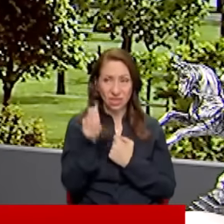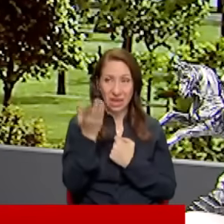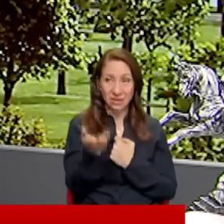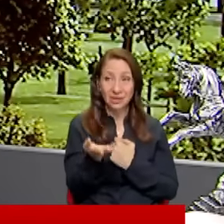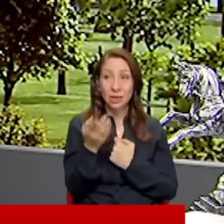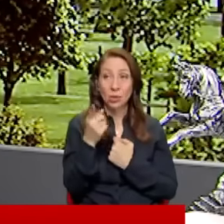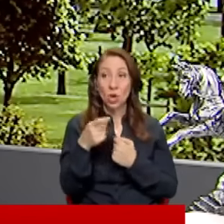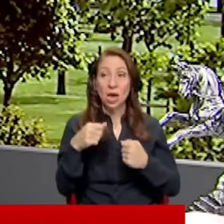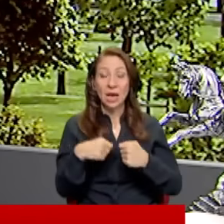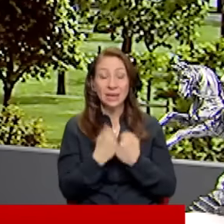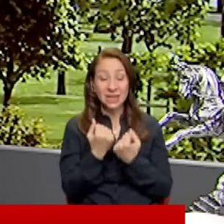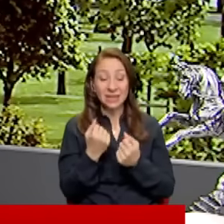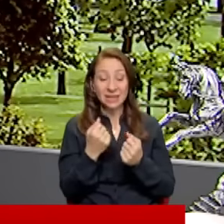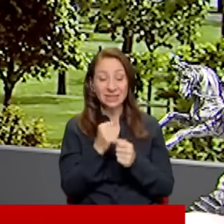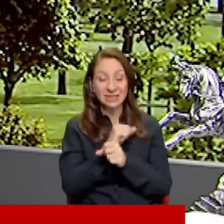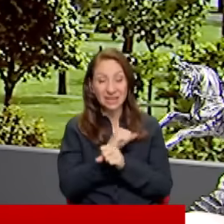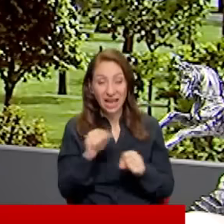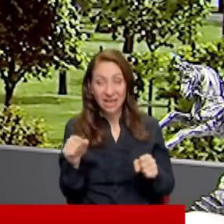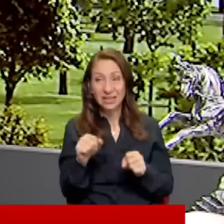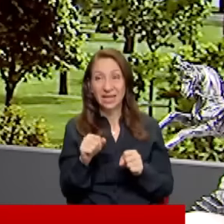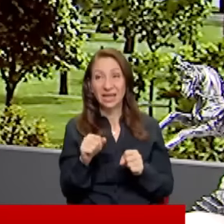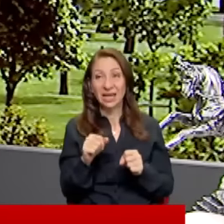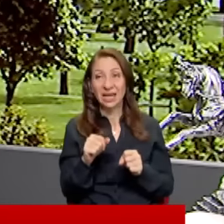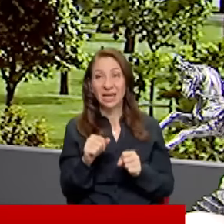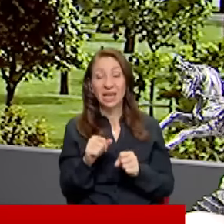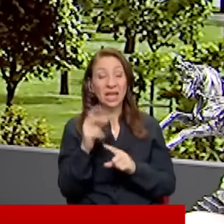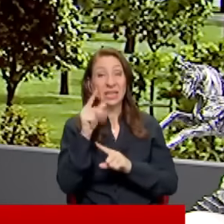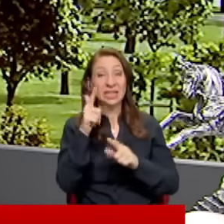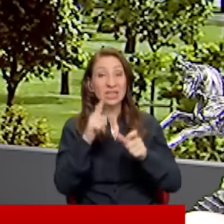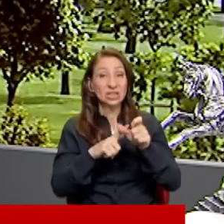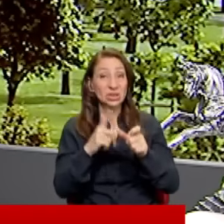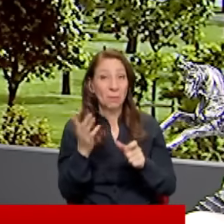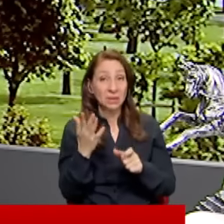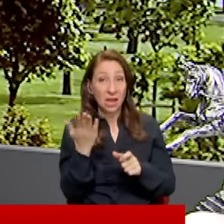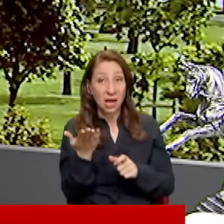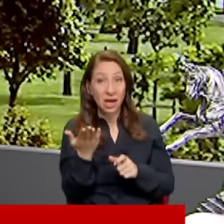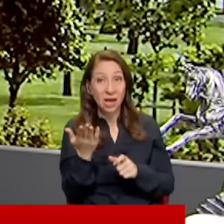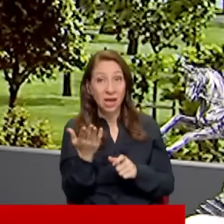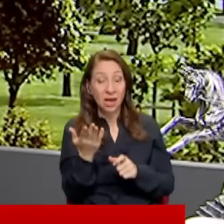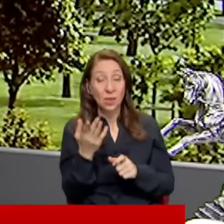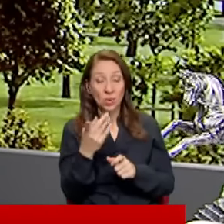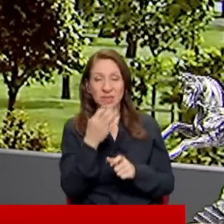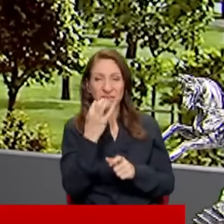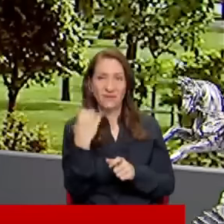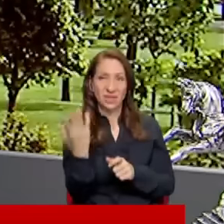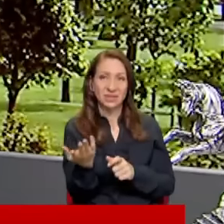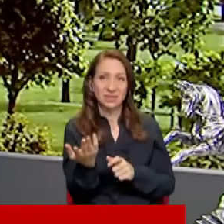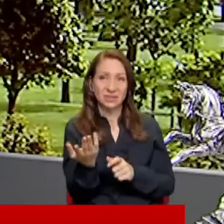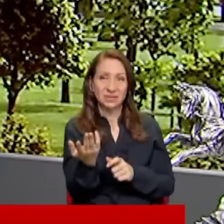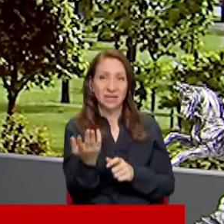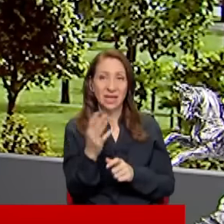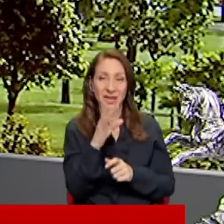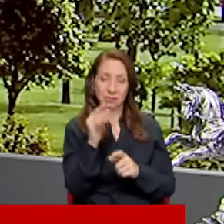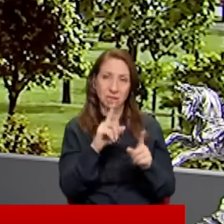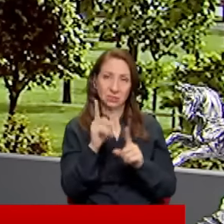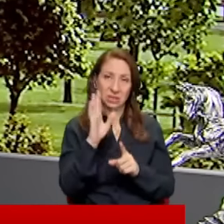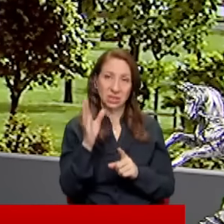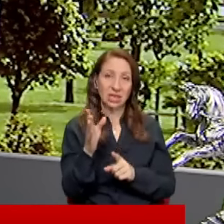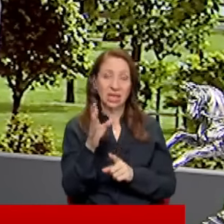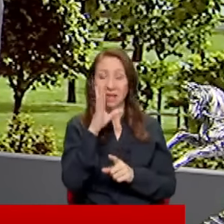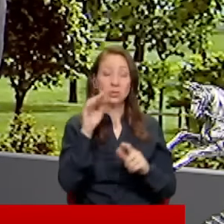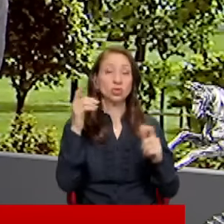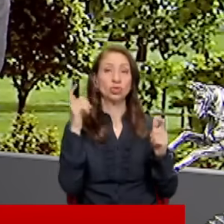bu kazalarda facialara e iliç'te Mesela bu izinler verilsin herkes yargılansın